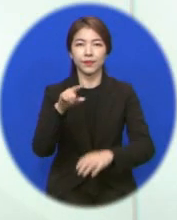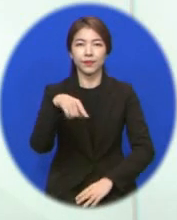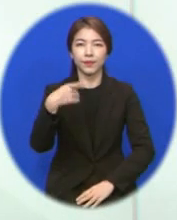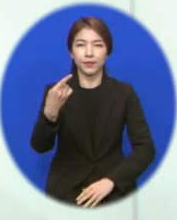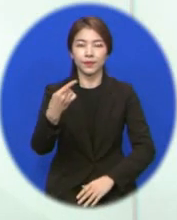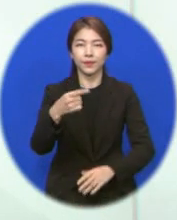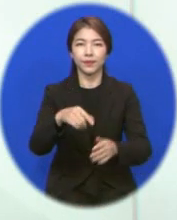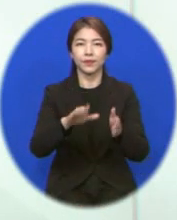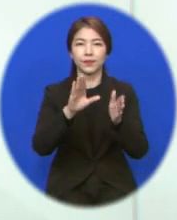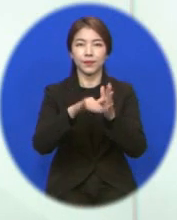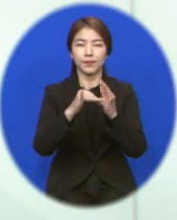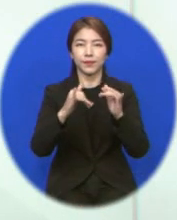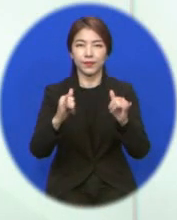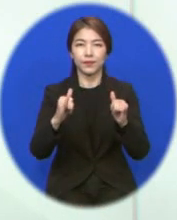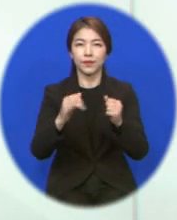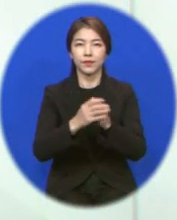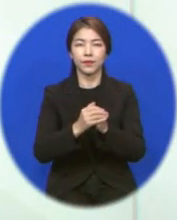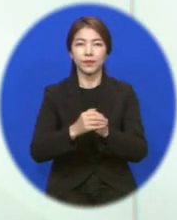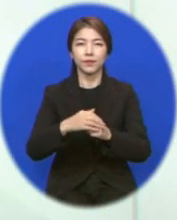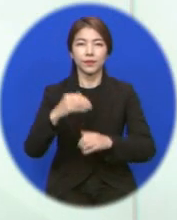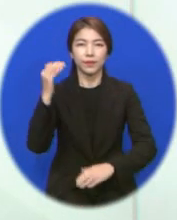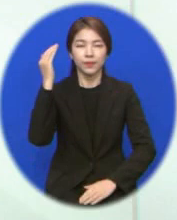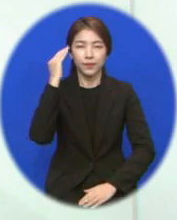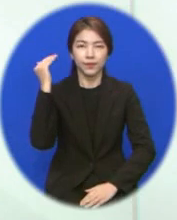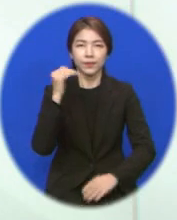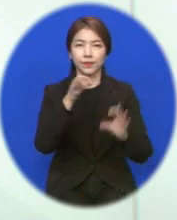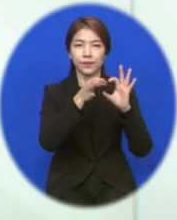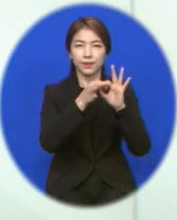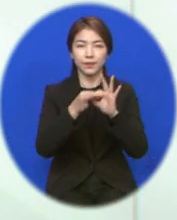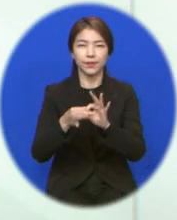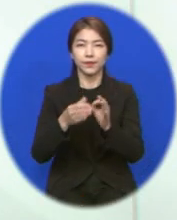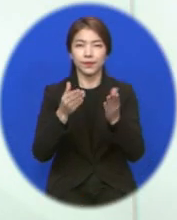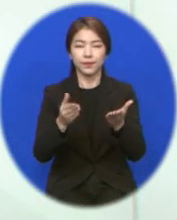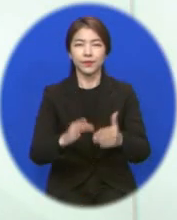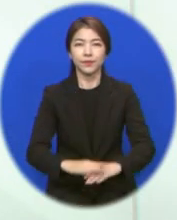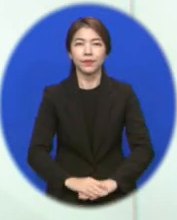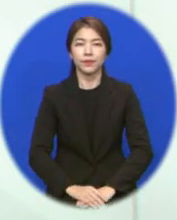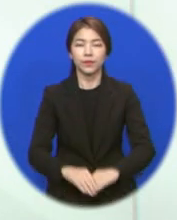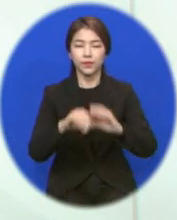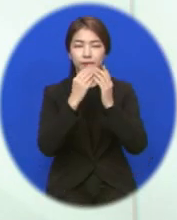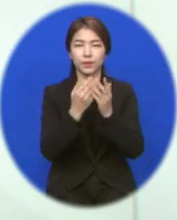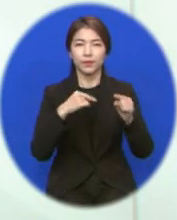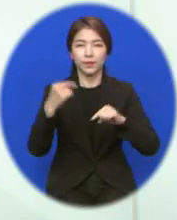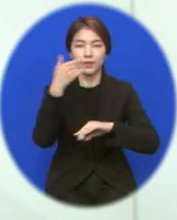을더욱 견고한다음세대로이끌어나가겠습니다.우리는